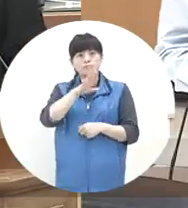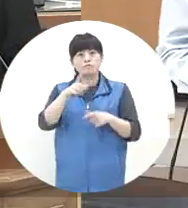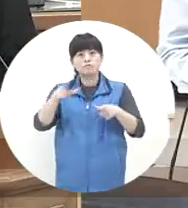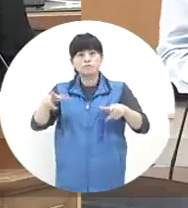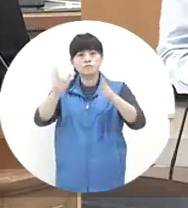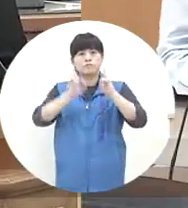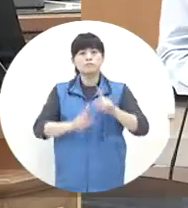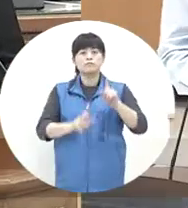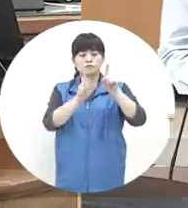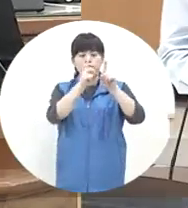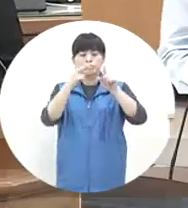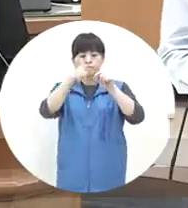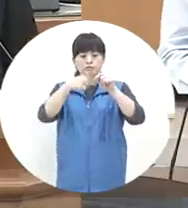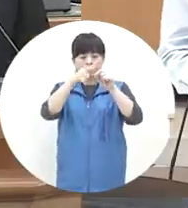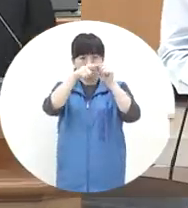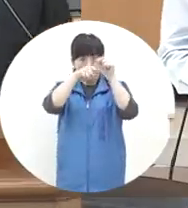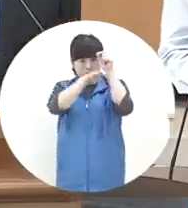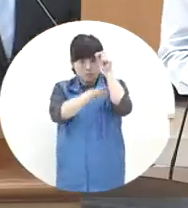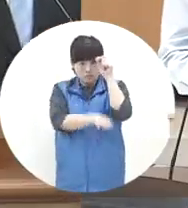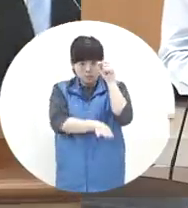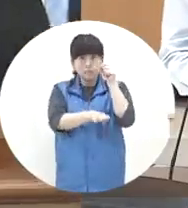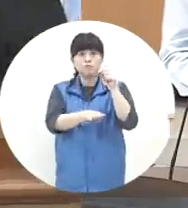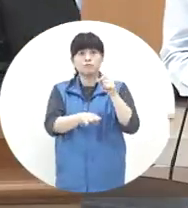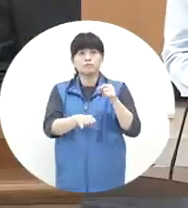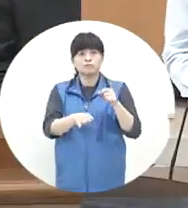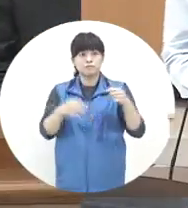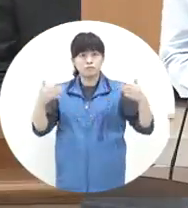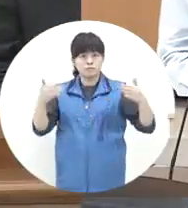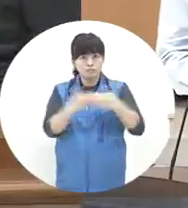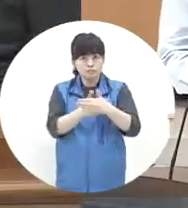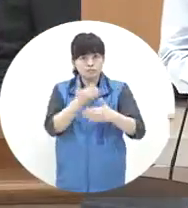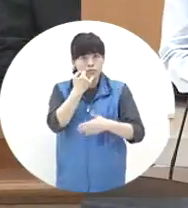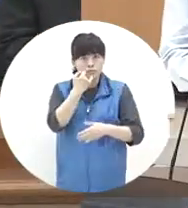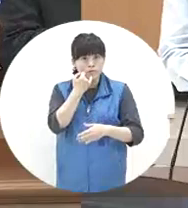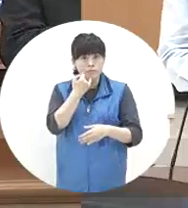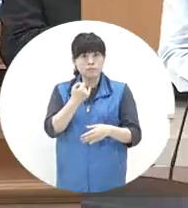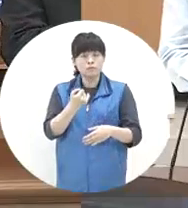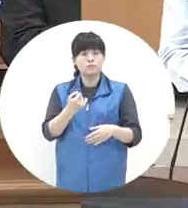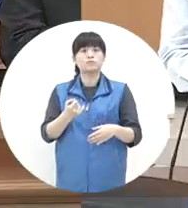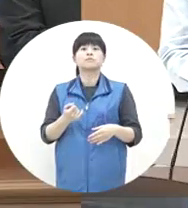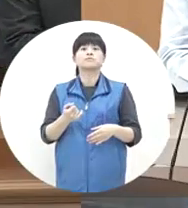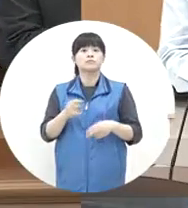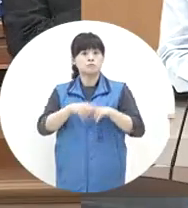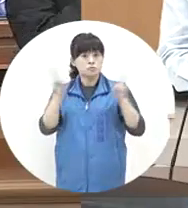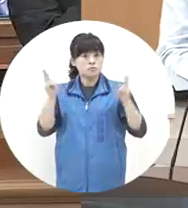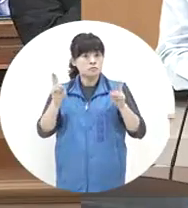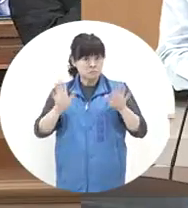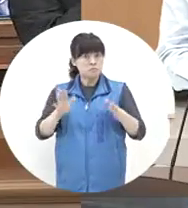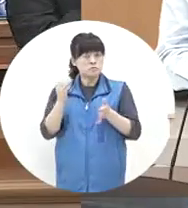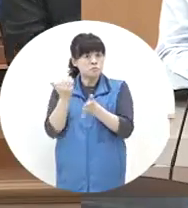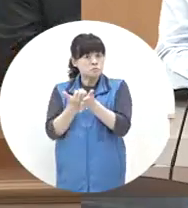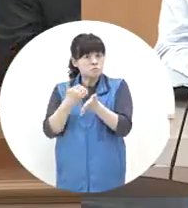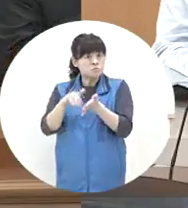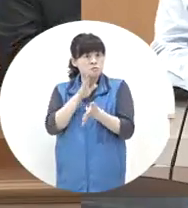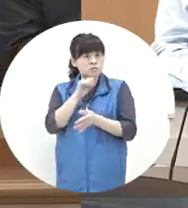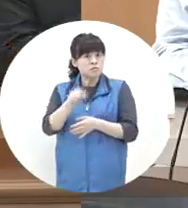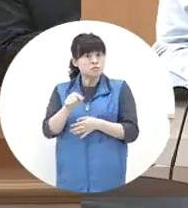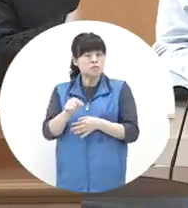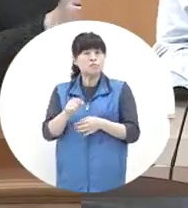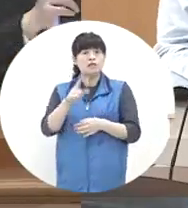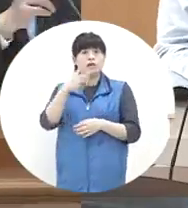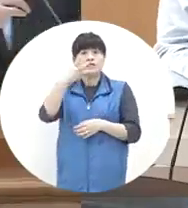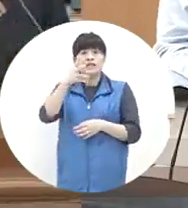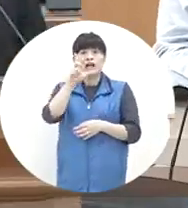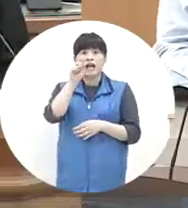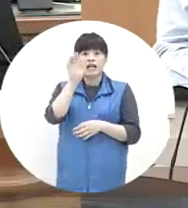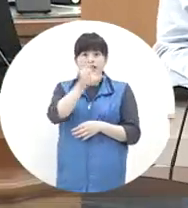?112 年的年底。 112年的年底它可以通车吗？ 是可以。齁、 哦、目前预计是这个样子啦齁、 哦。三莺大桥算